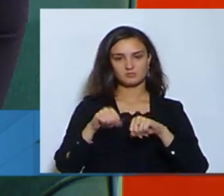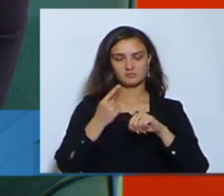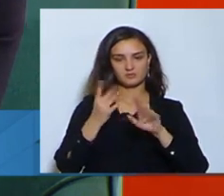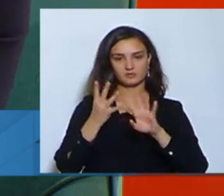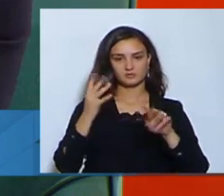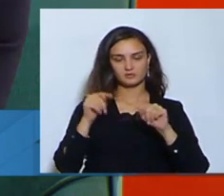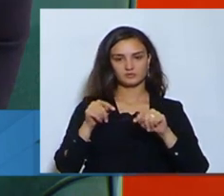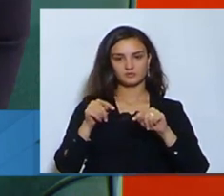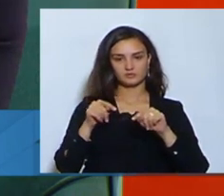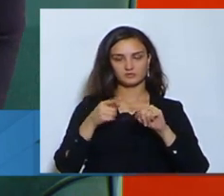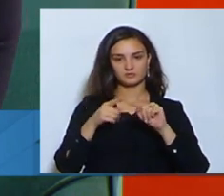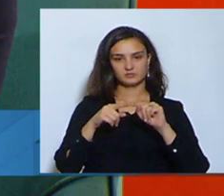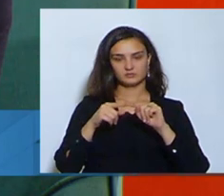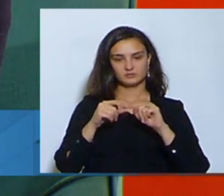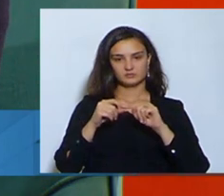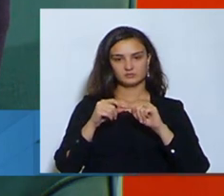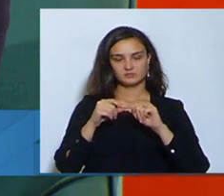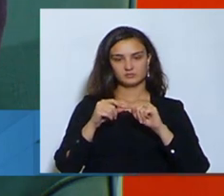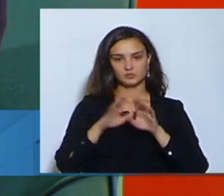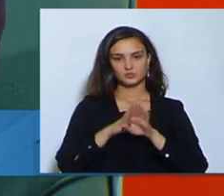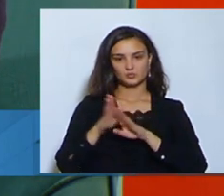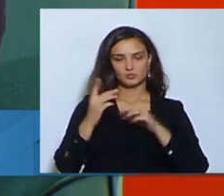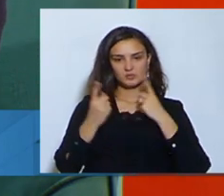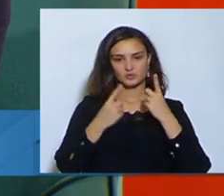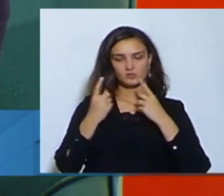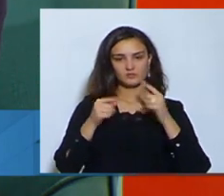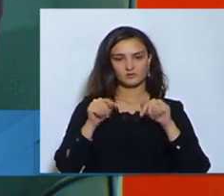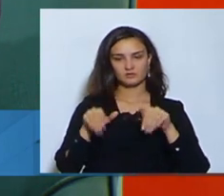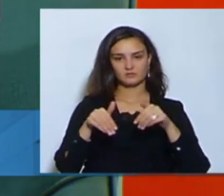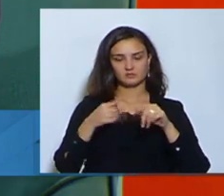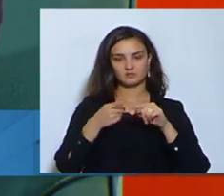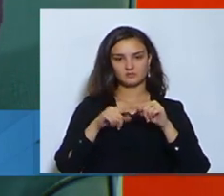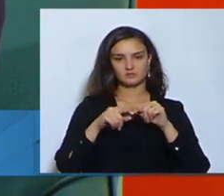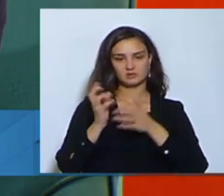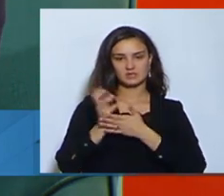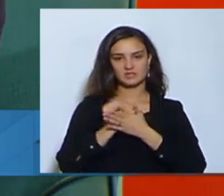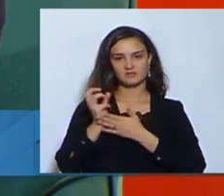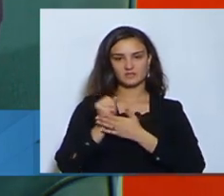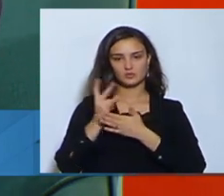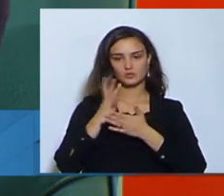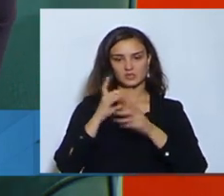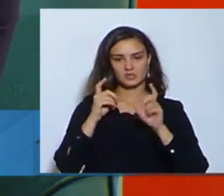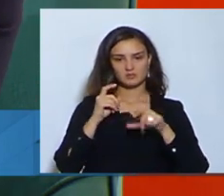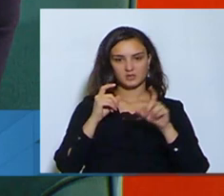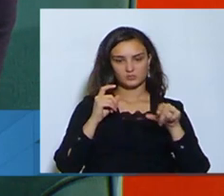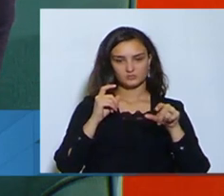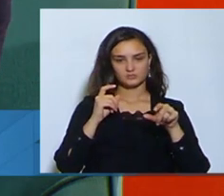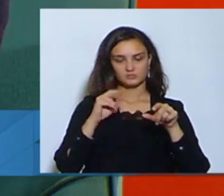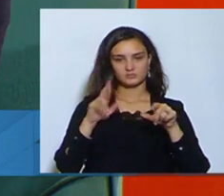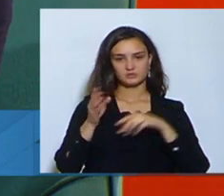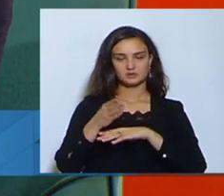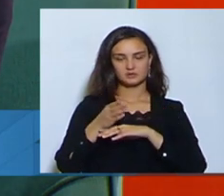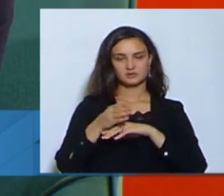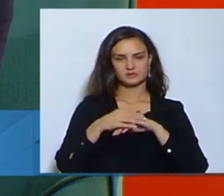ესე იგი მონაცემები უნდა გქონდეს სულფასოვანი, რაც არ აქვს, უნდა იყოს სერვისები ადამიანური,